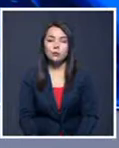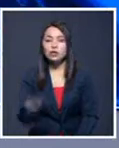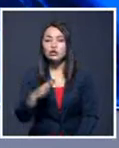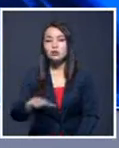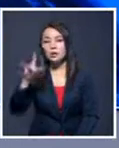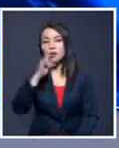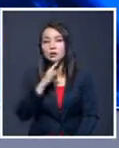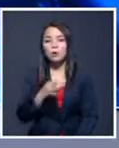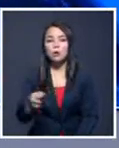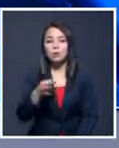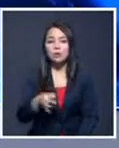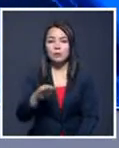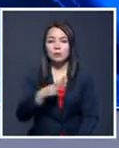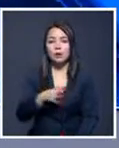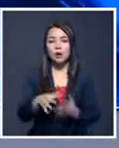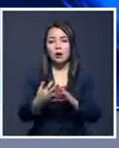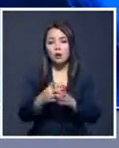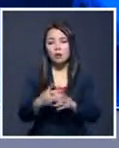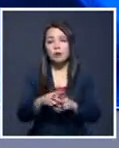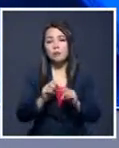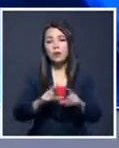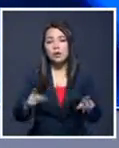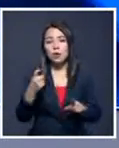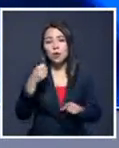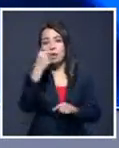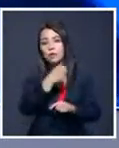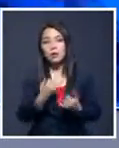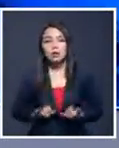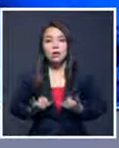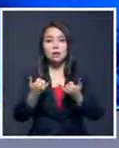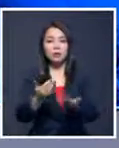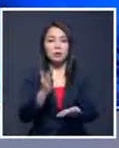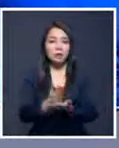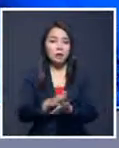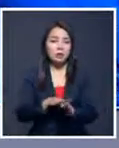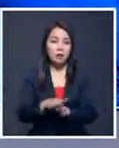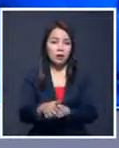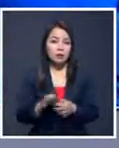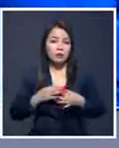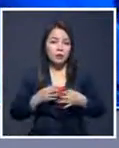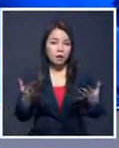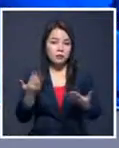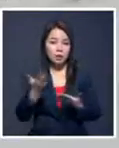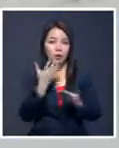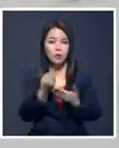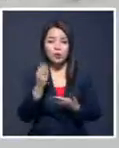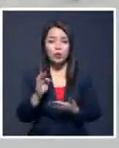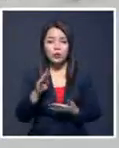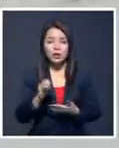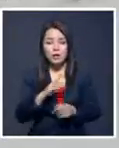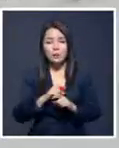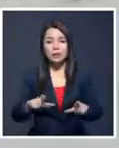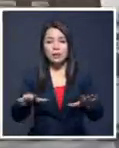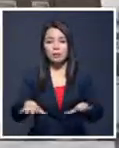Шығыс Қазақстан облысы Бестерек ауылының мектебі 100 жылдығын атап өтті. Ұлан ауданында орналасқан білім ұясы кезінде шөже мектебі